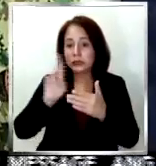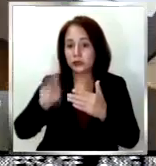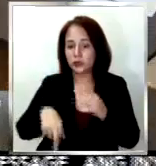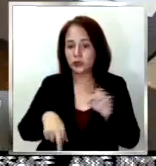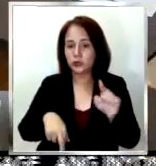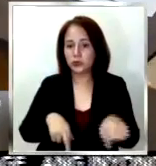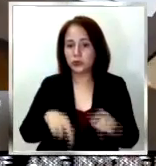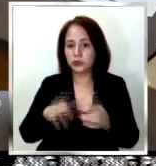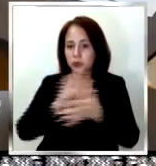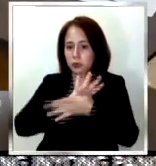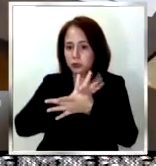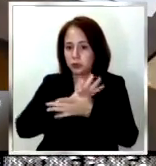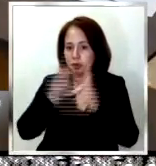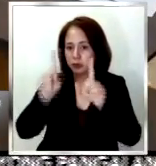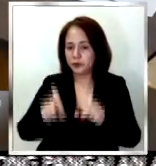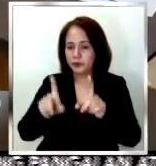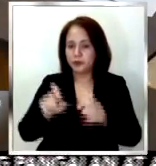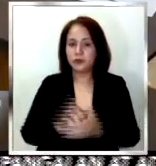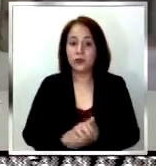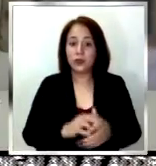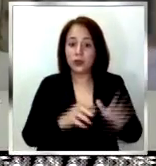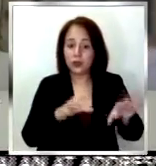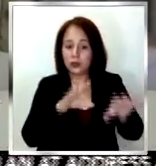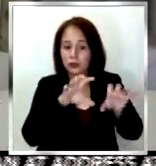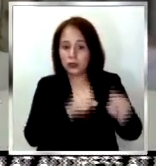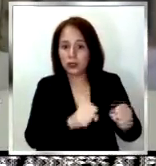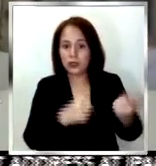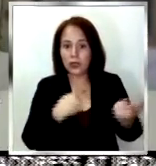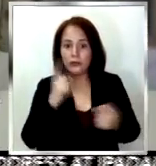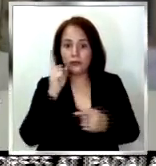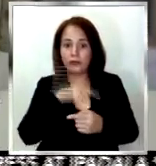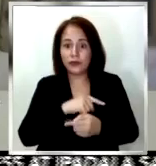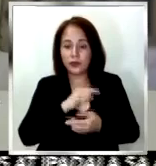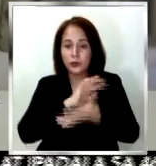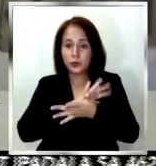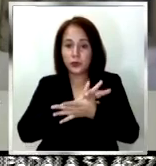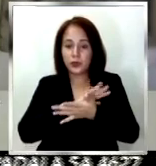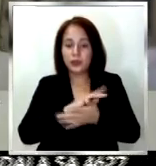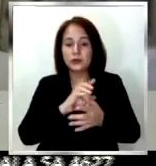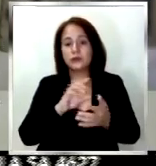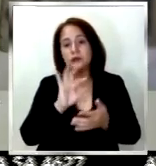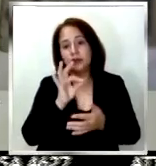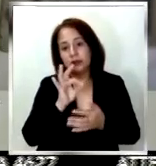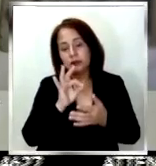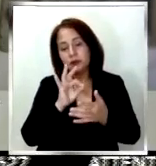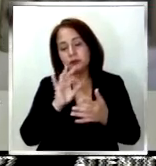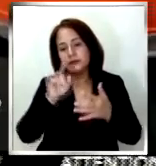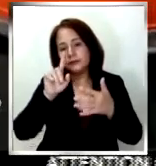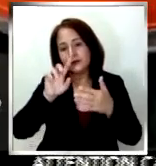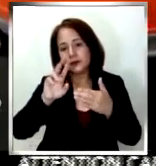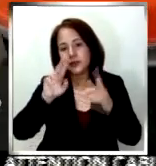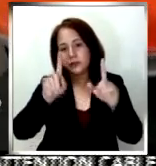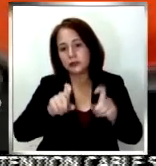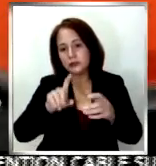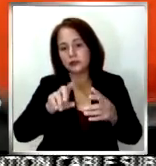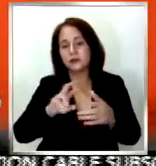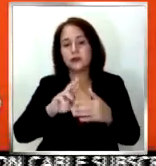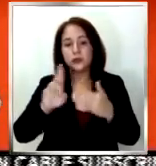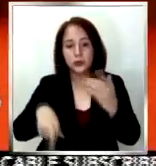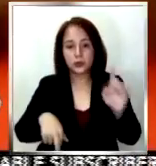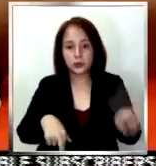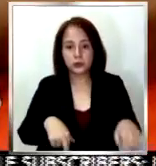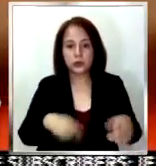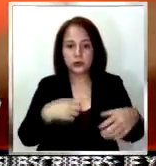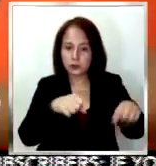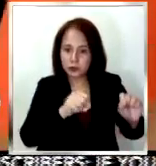test. Nakuha sa mga suspect ang mga peking COVID-19 test result, marked money at isang motorsiklo. Iniharap sila sa media